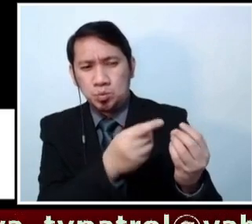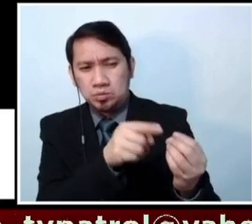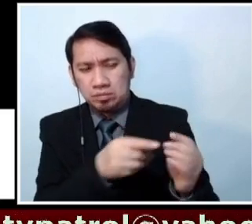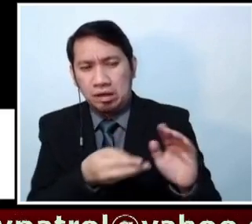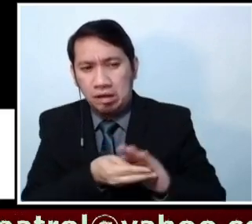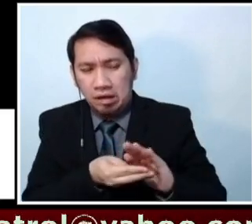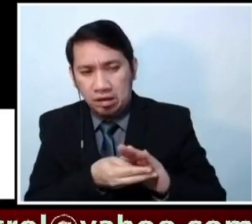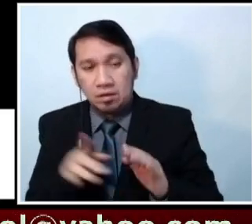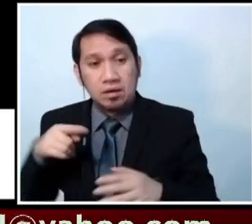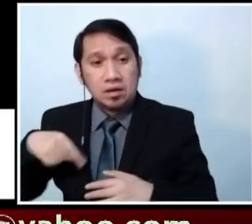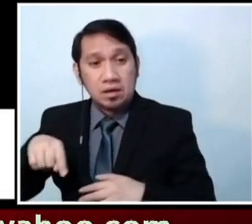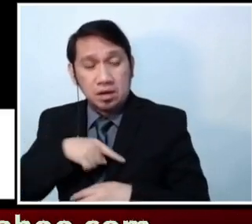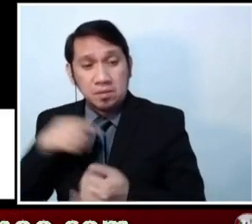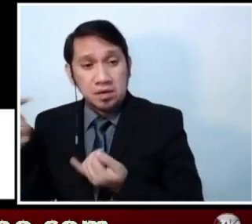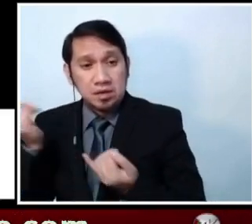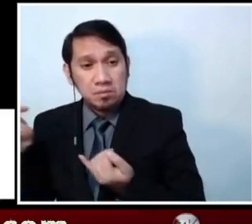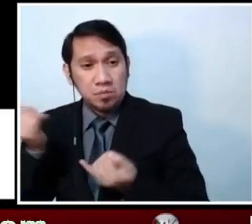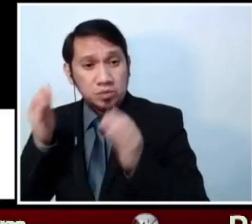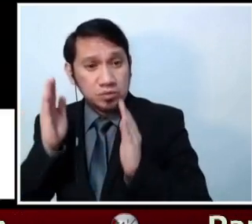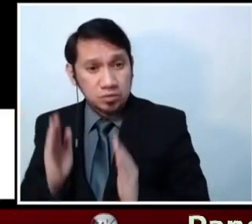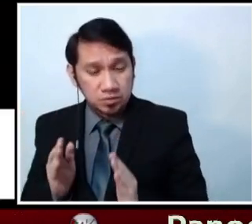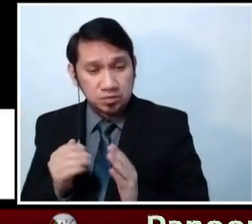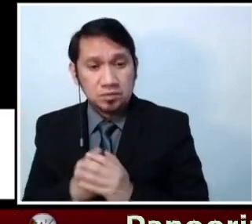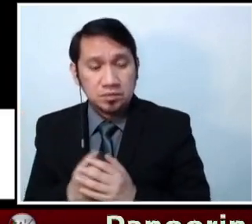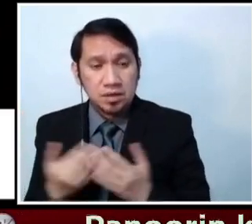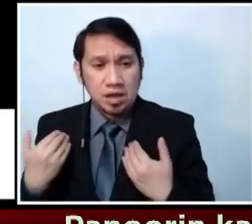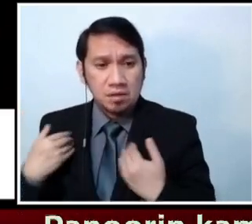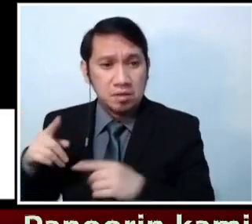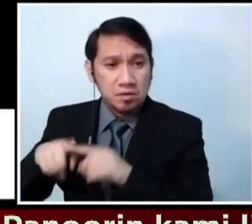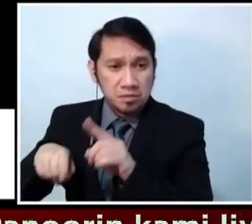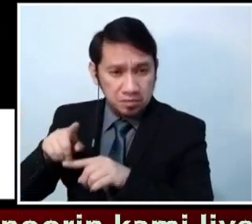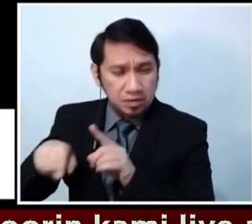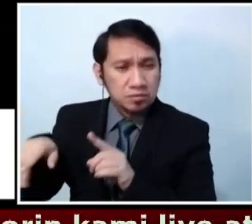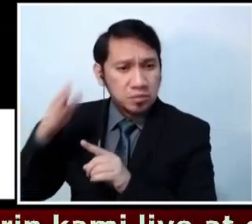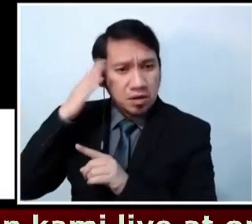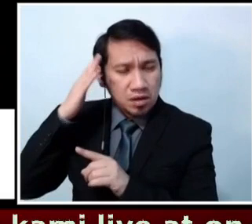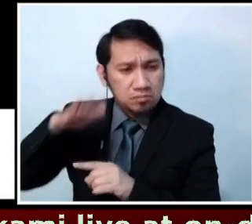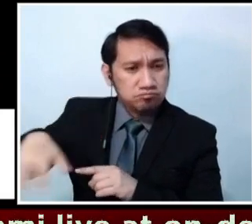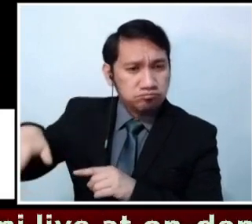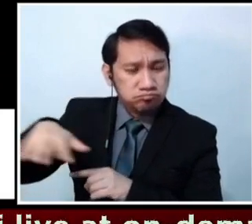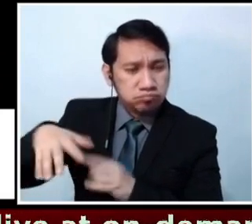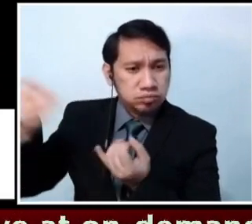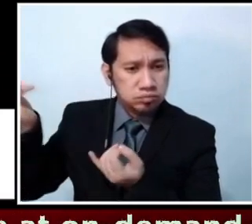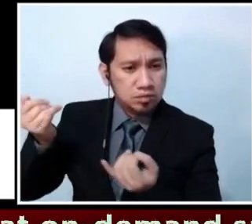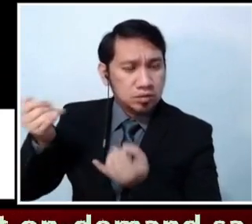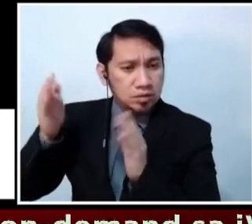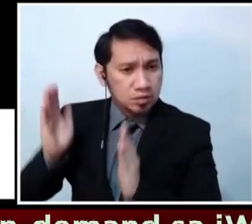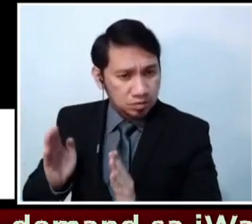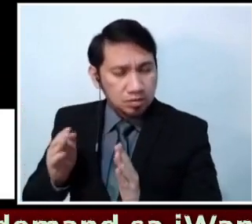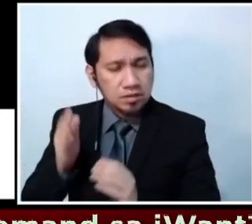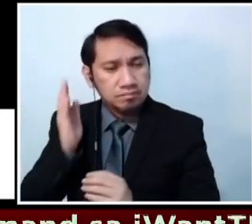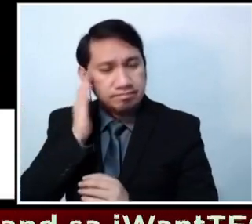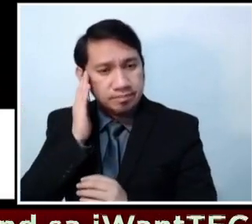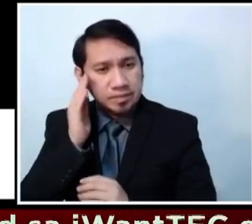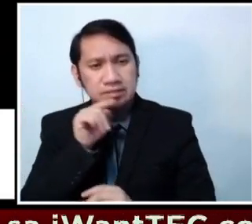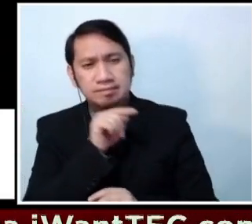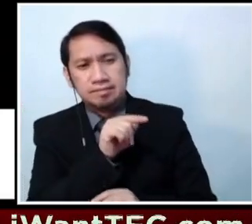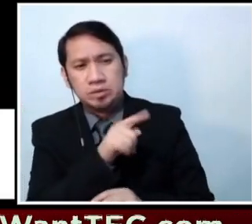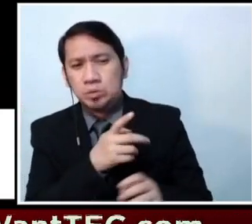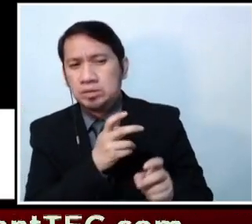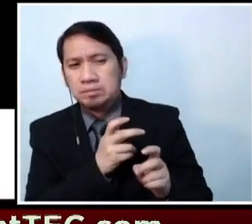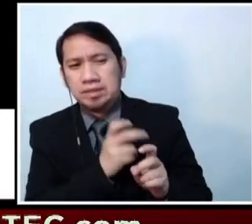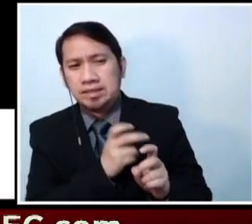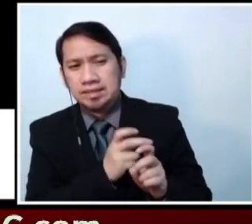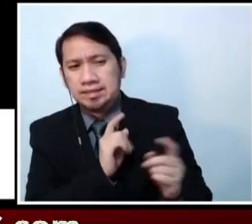lahat kaming mga importer rin po dyan, magkakaibigan, magkakausap. Ang sabi nga nila, yan po ang pinakamahirap